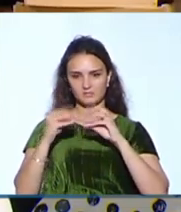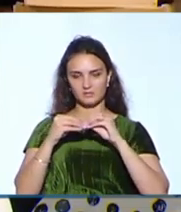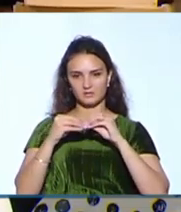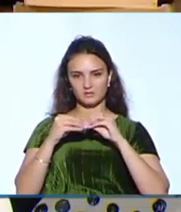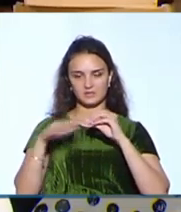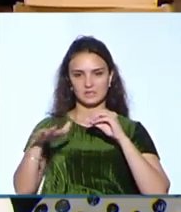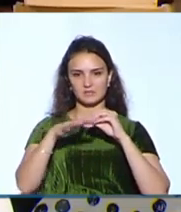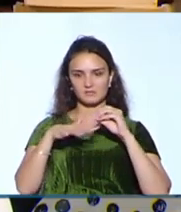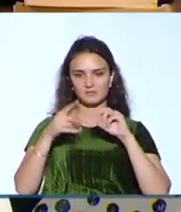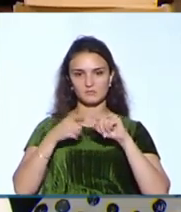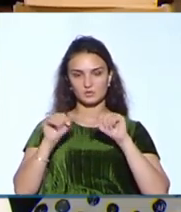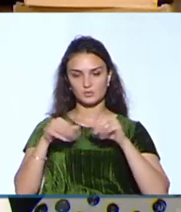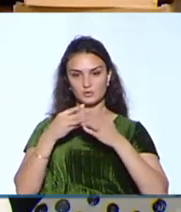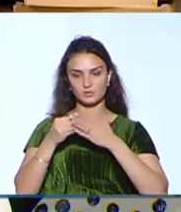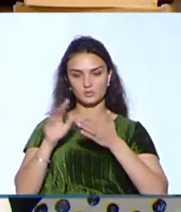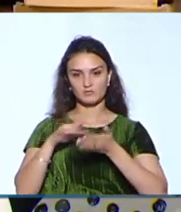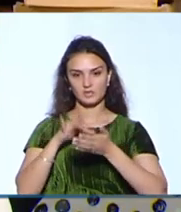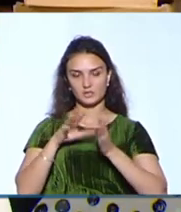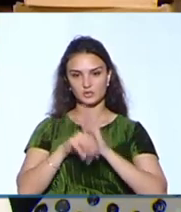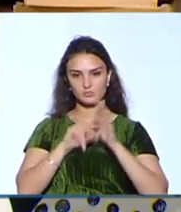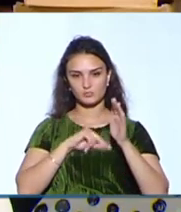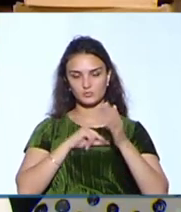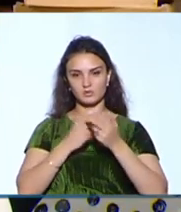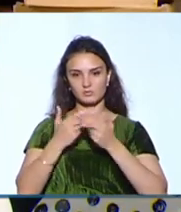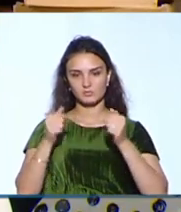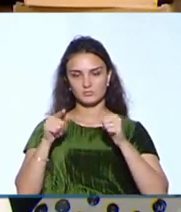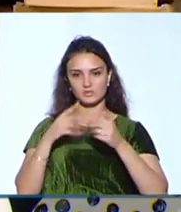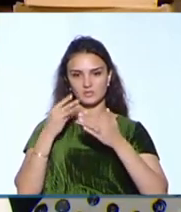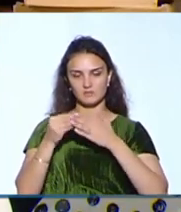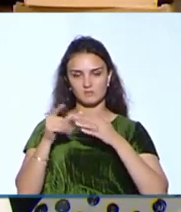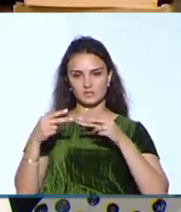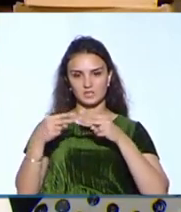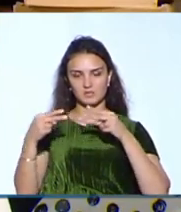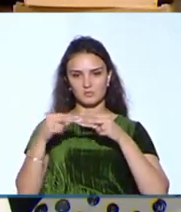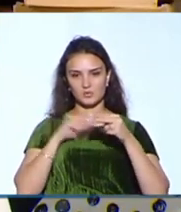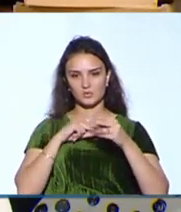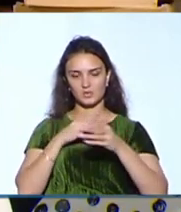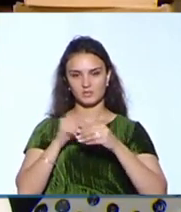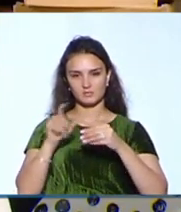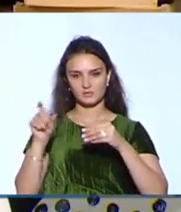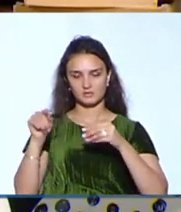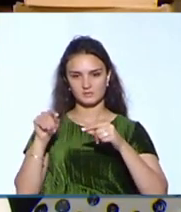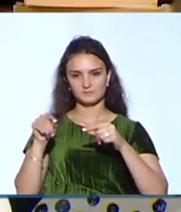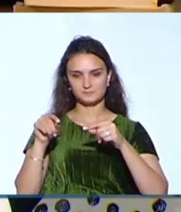ყველაფერი ირგვლივ და მას შეუძლია თავის ქვეყანაში იმუშაოს, რასაკვირველია, მას თავის თანაბარ კოლეგებთან უწევს